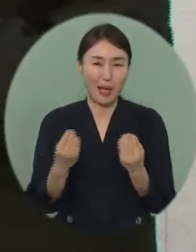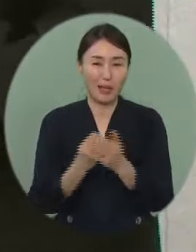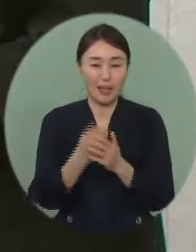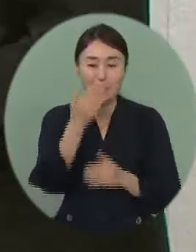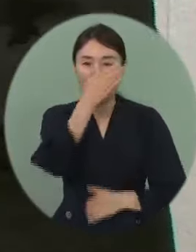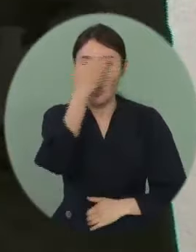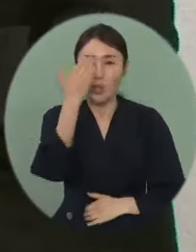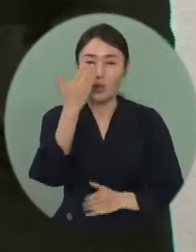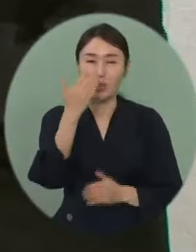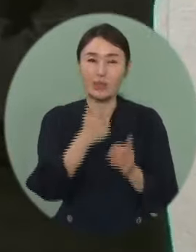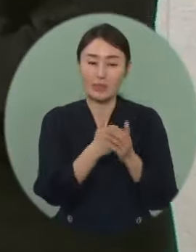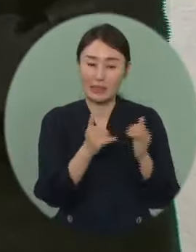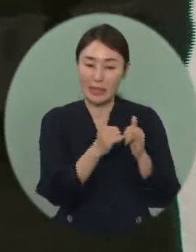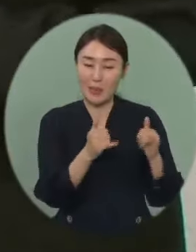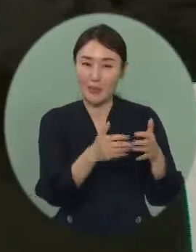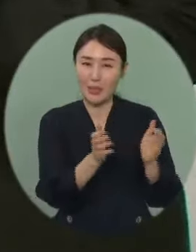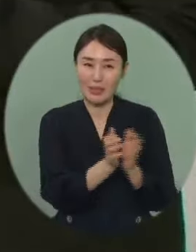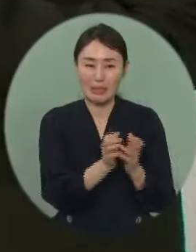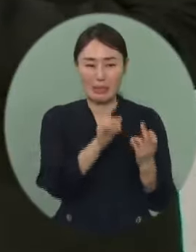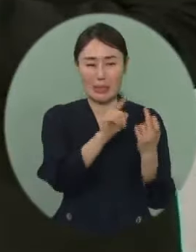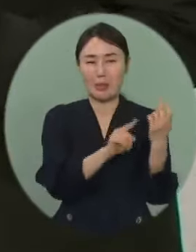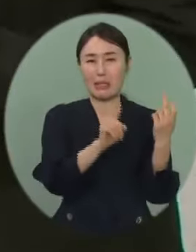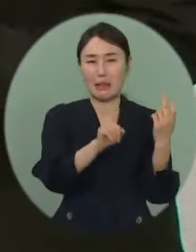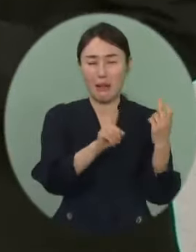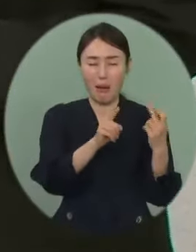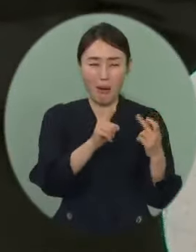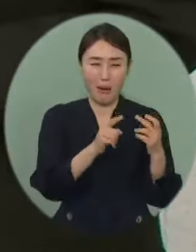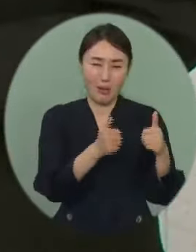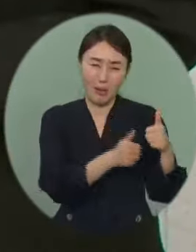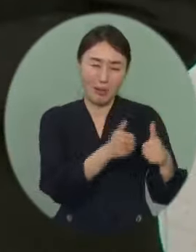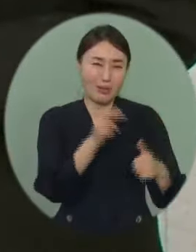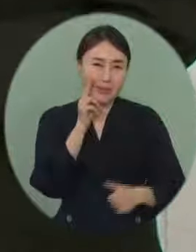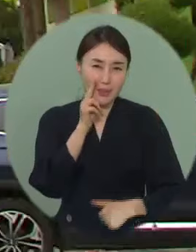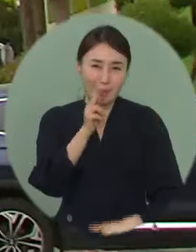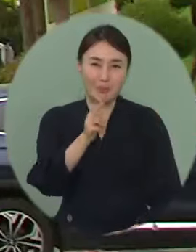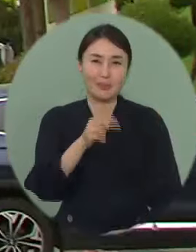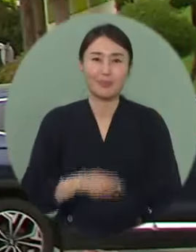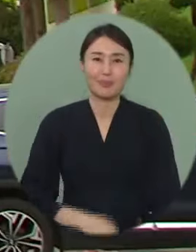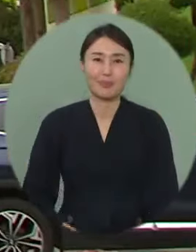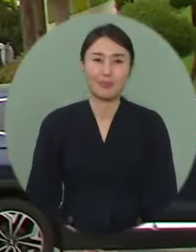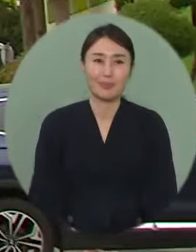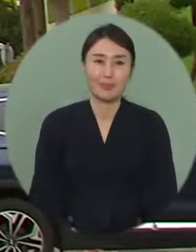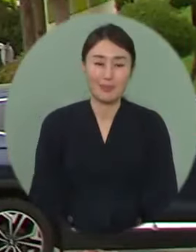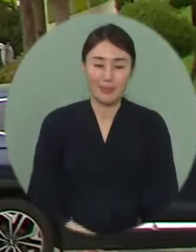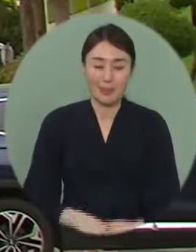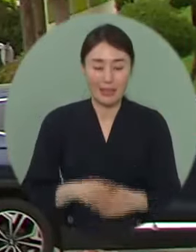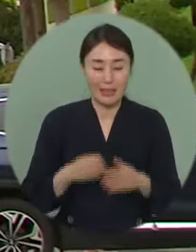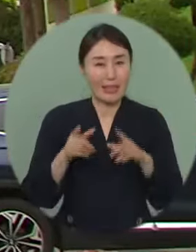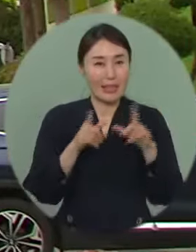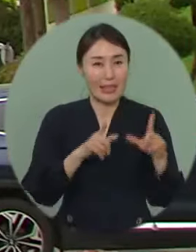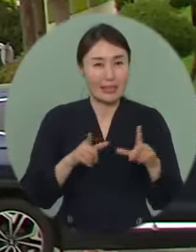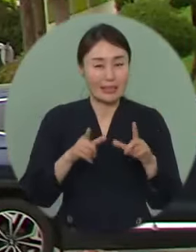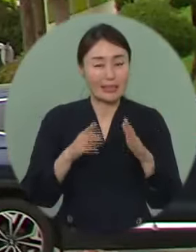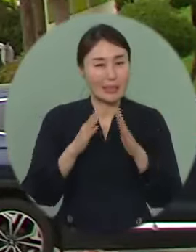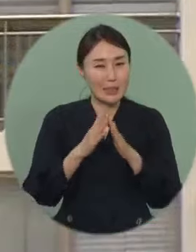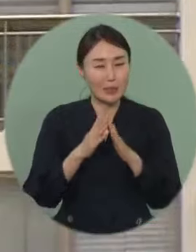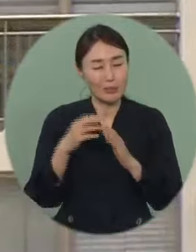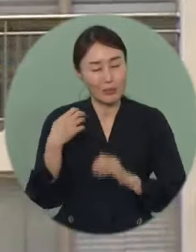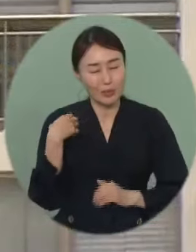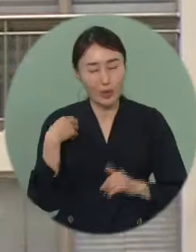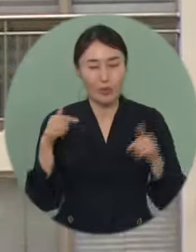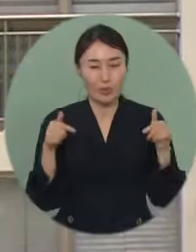청년은 12대 1로 높은 경쟁률을 보였습니다 주거 비용 부담을 줄일 수